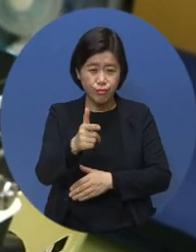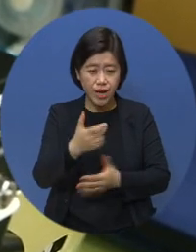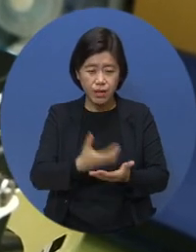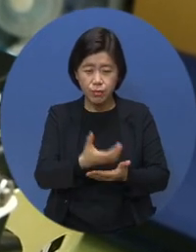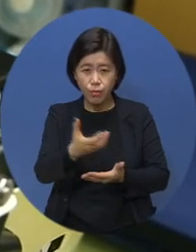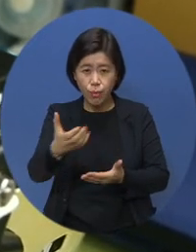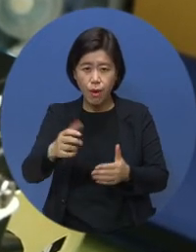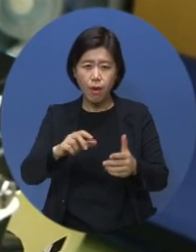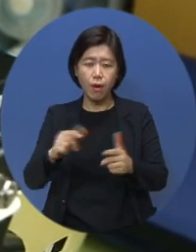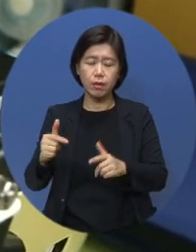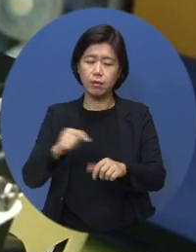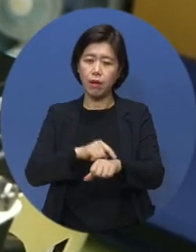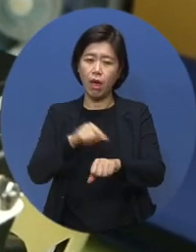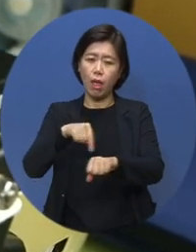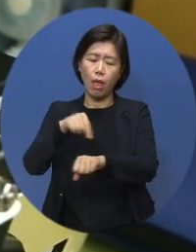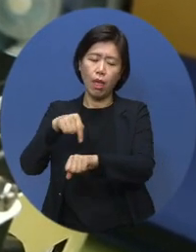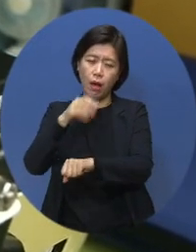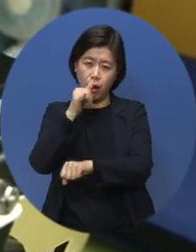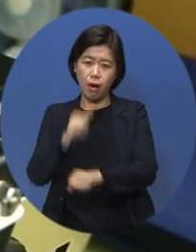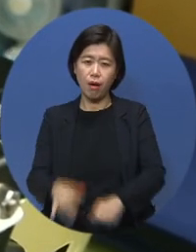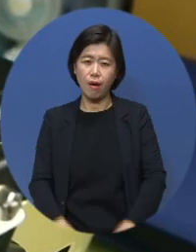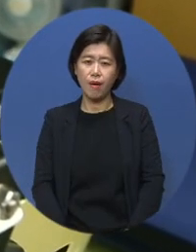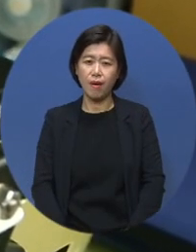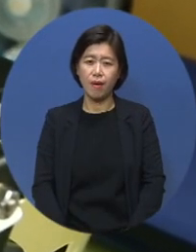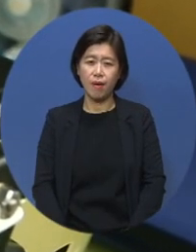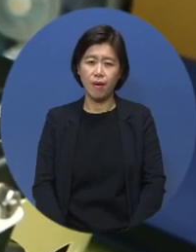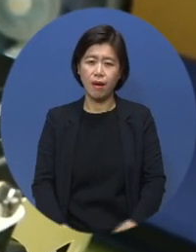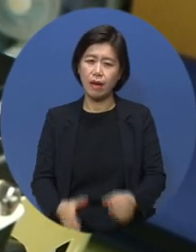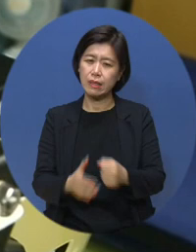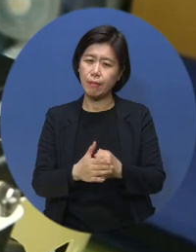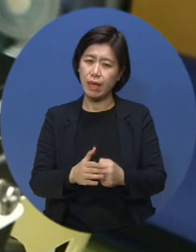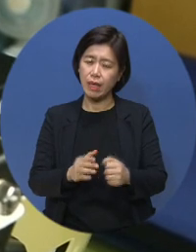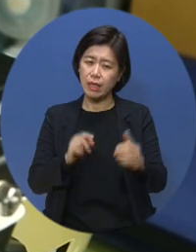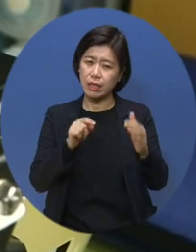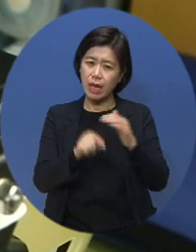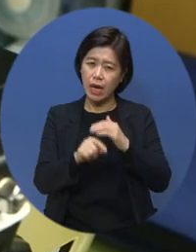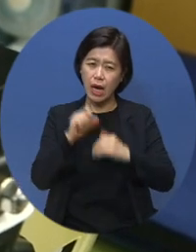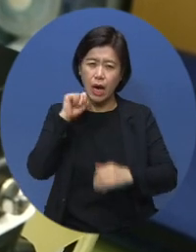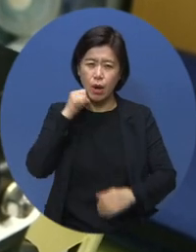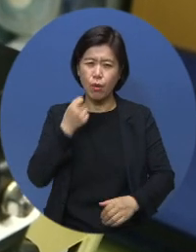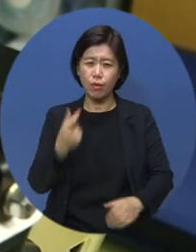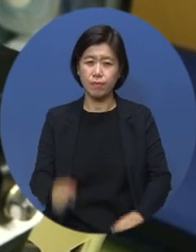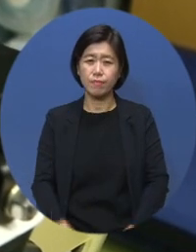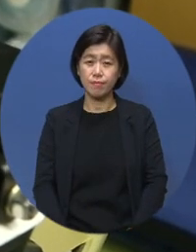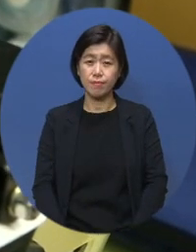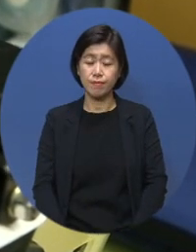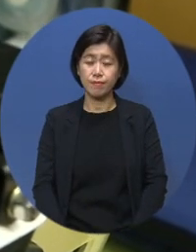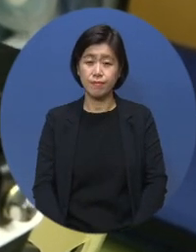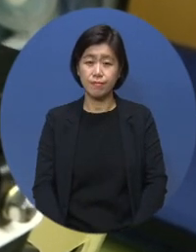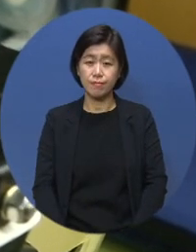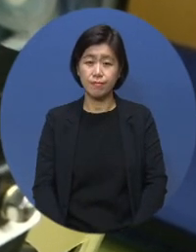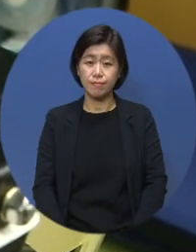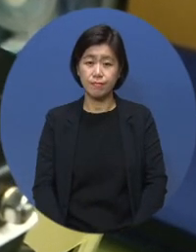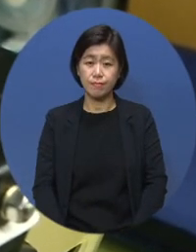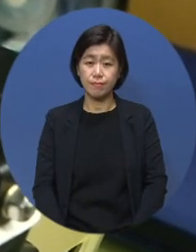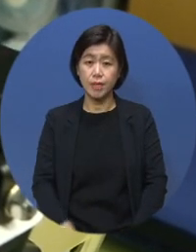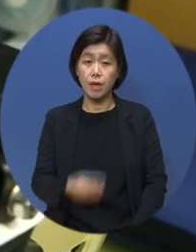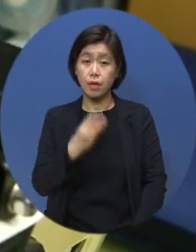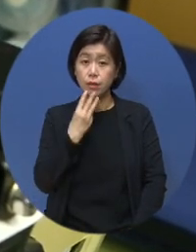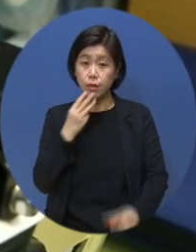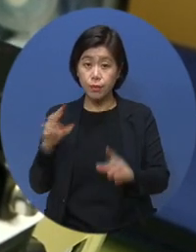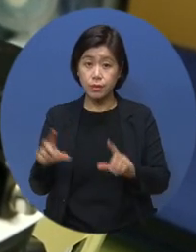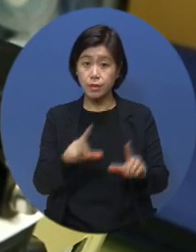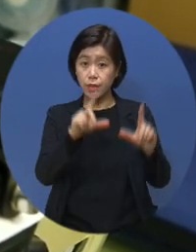정도 이제 이게 그 얘기 좀 어렵다 t 이제 다른 강사분들이 서울에